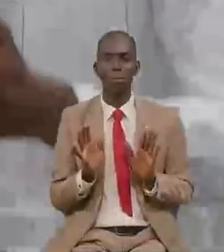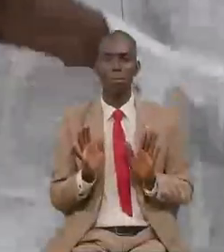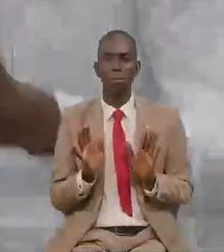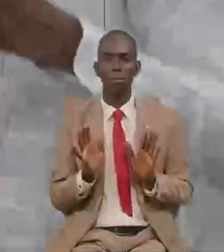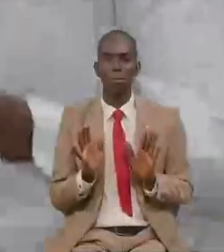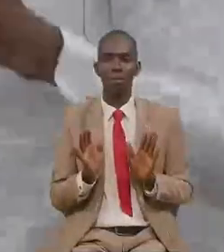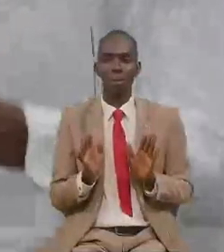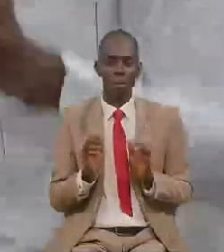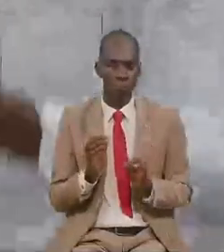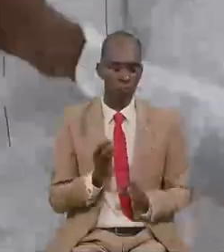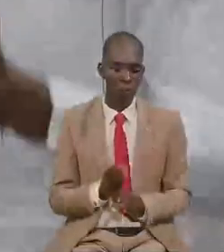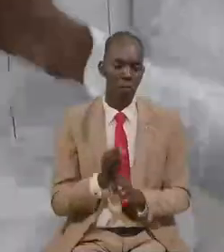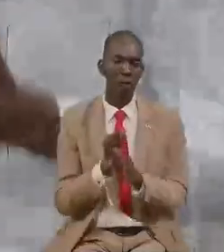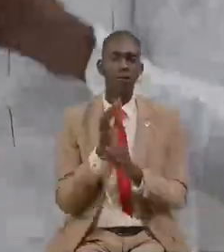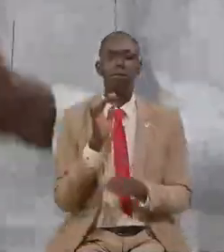fidèlement,